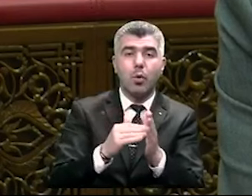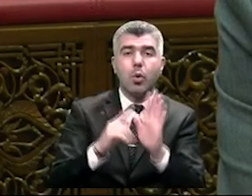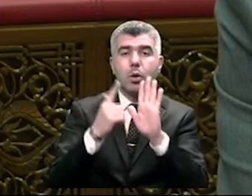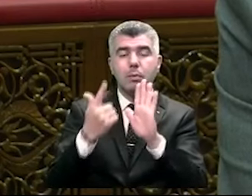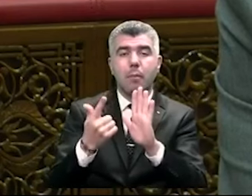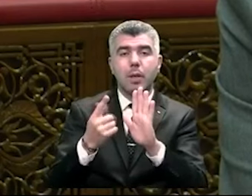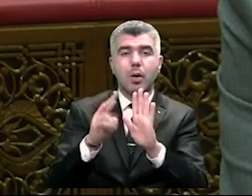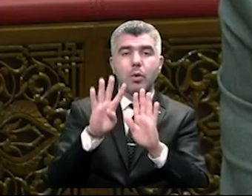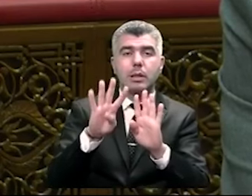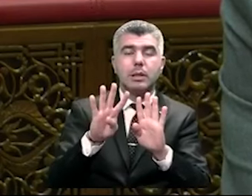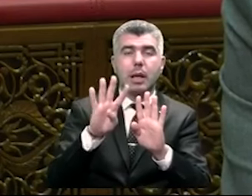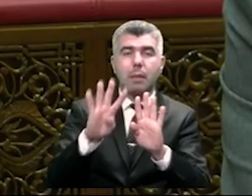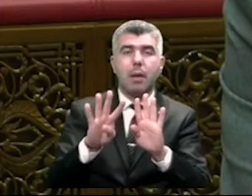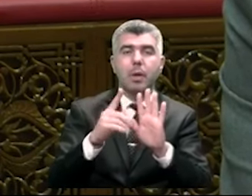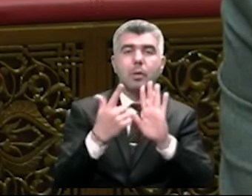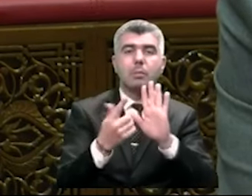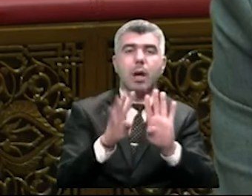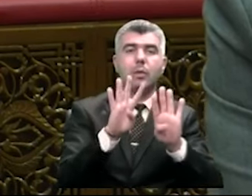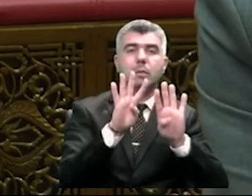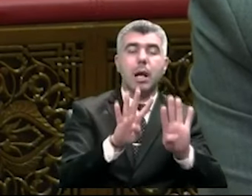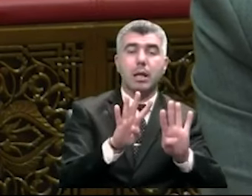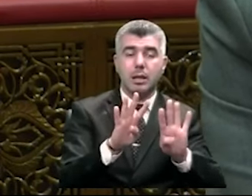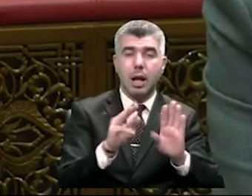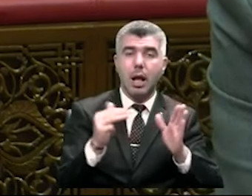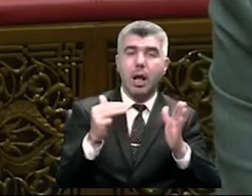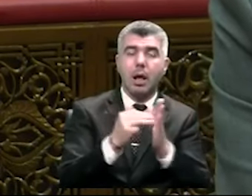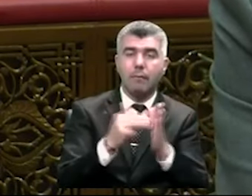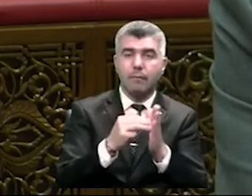6734 487 مسافر عبر 5182